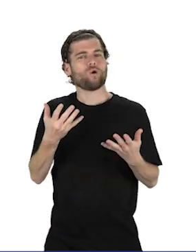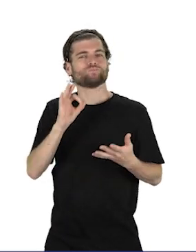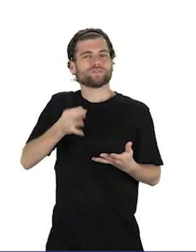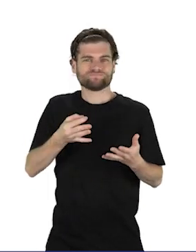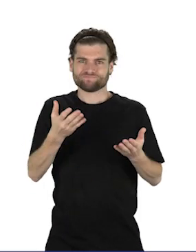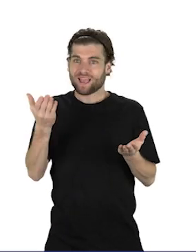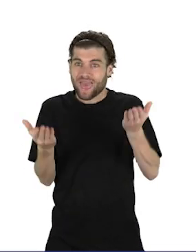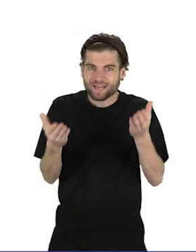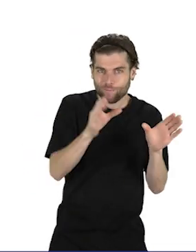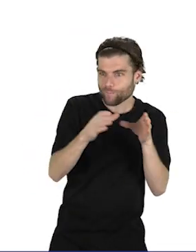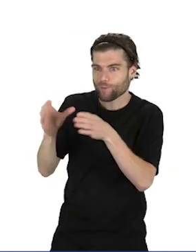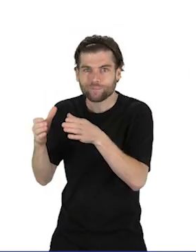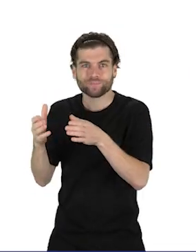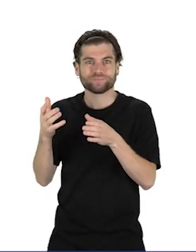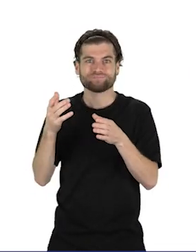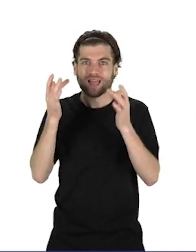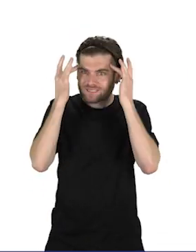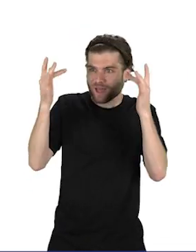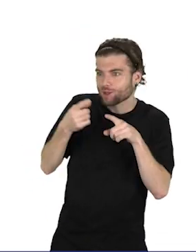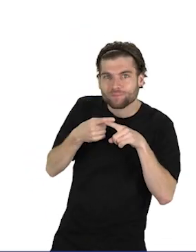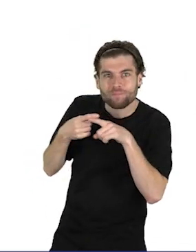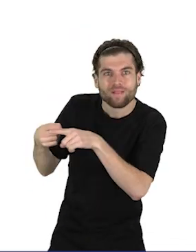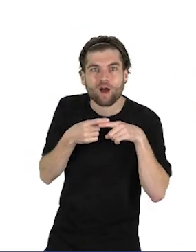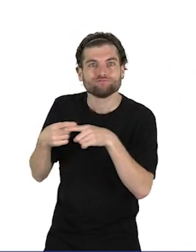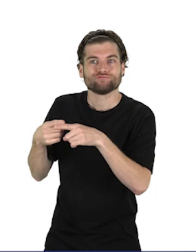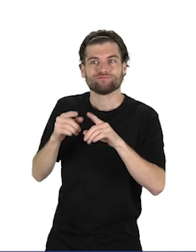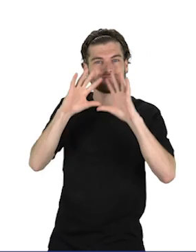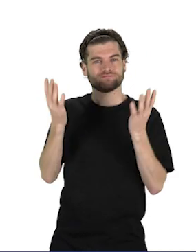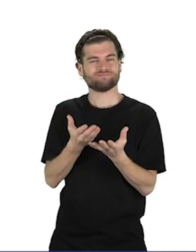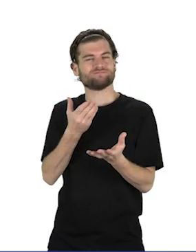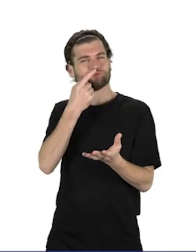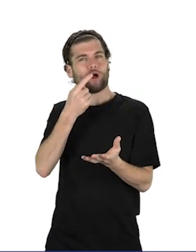partager des expériences ça peut être sympa autour d'un groupe un peu